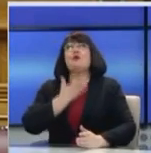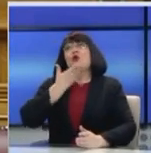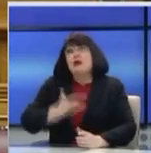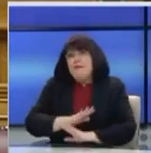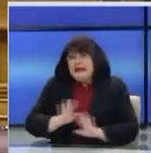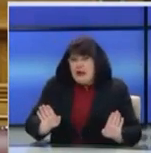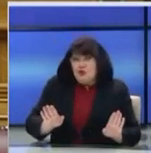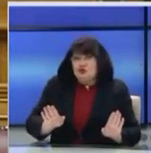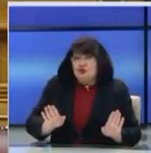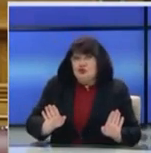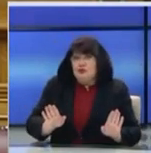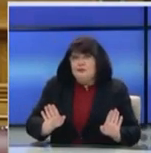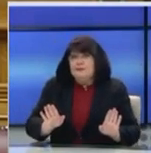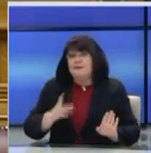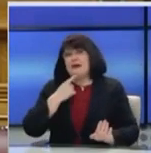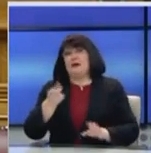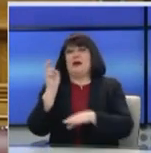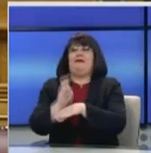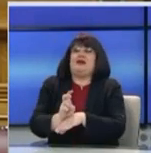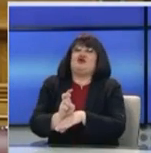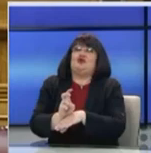την τοποθέτησή μου αφήνοντας